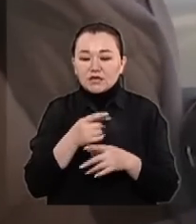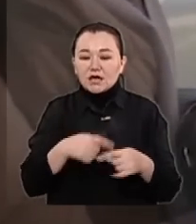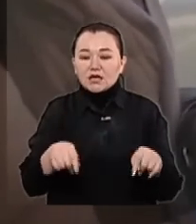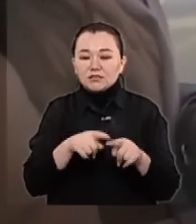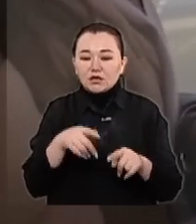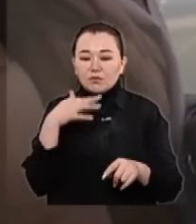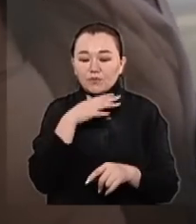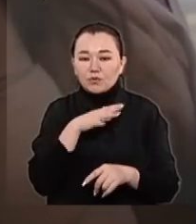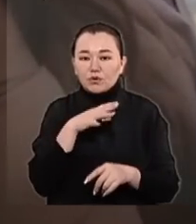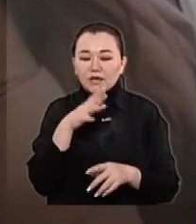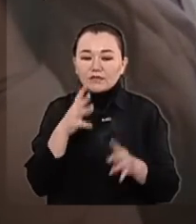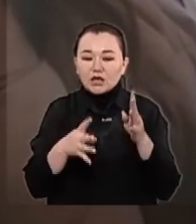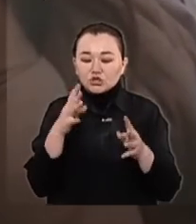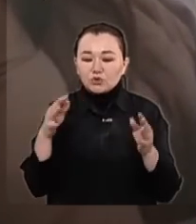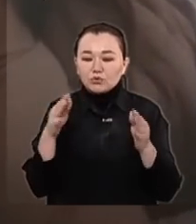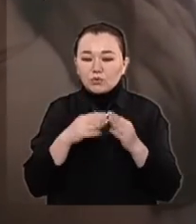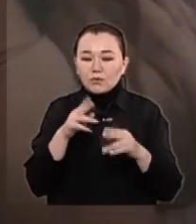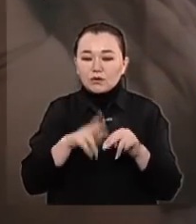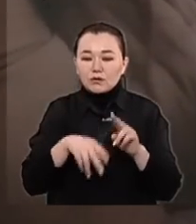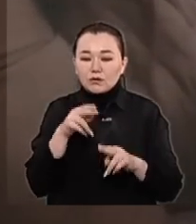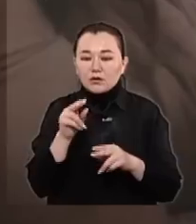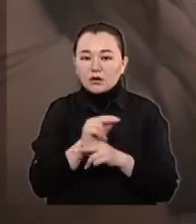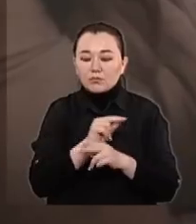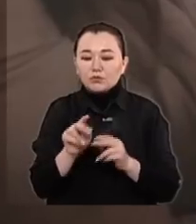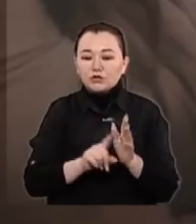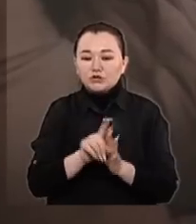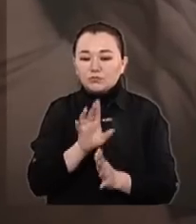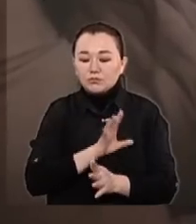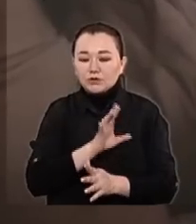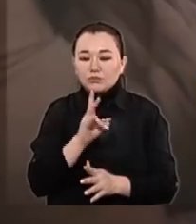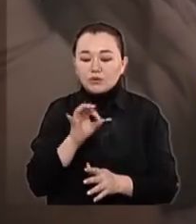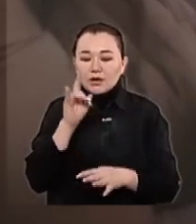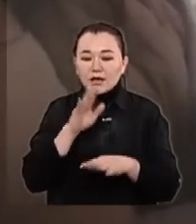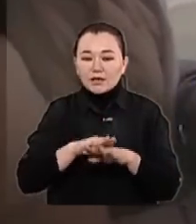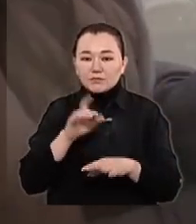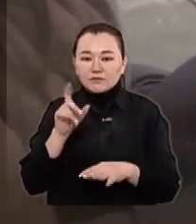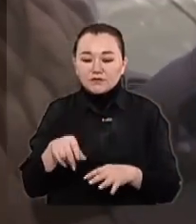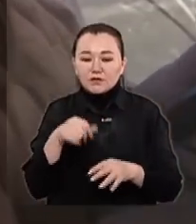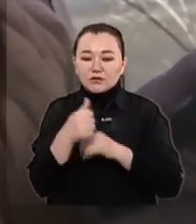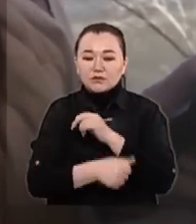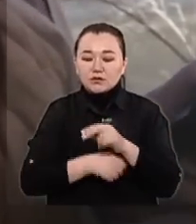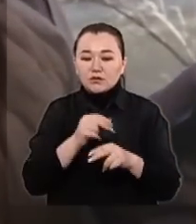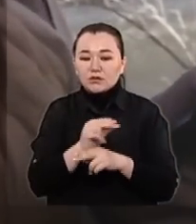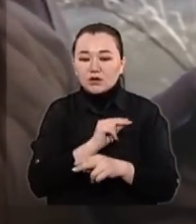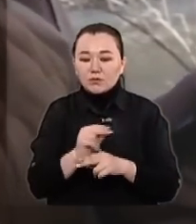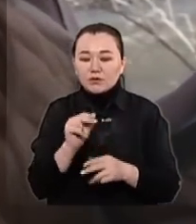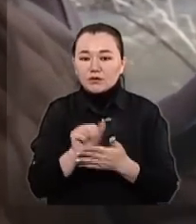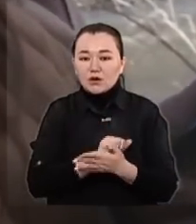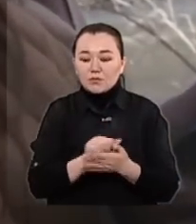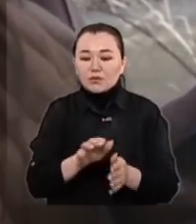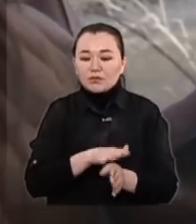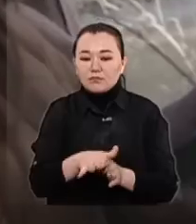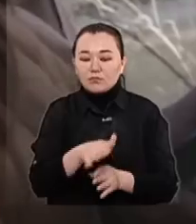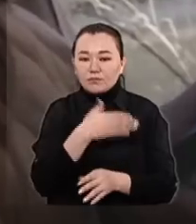4 бірдей көпқабатты үй құрылысының құрылыс монтаж жұмыстарын бастаған. Алайда әкімдік тарапынан құрылыс монтаж жұмыстарының құжаттары толық